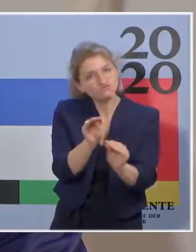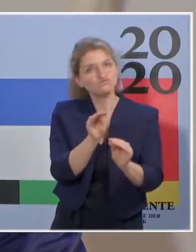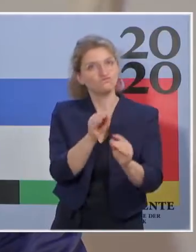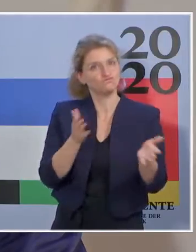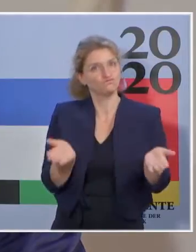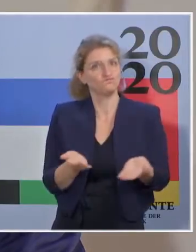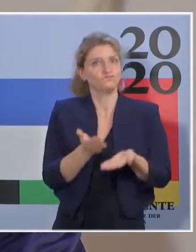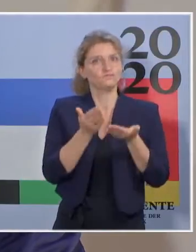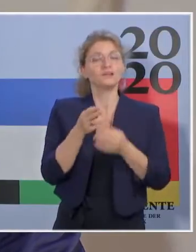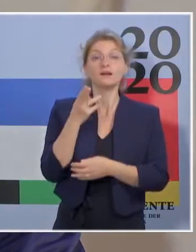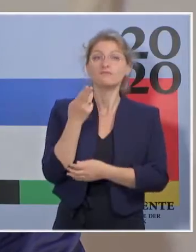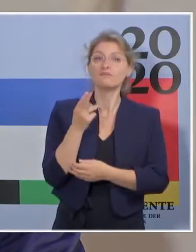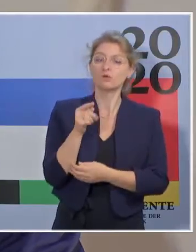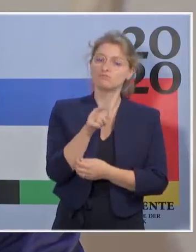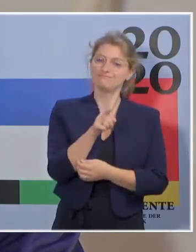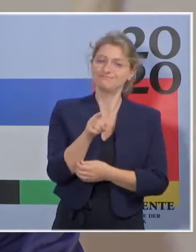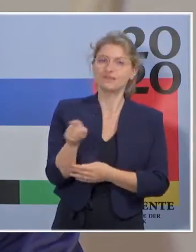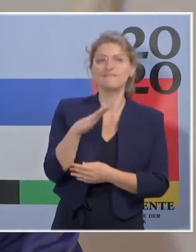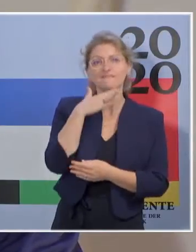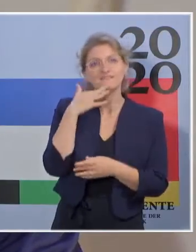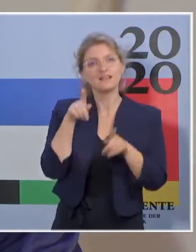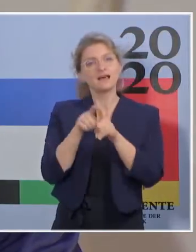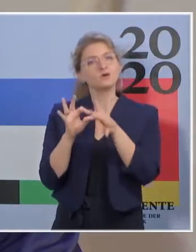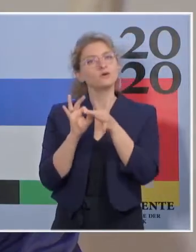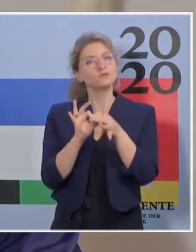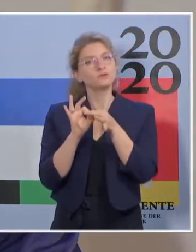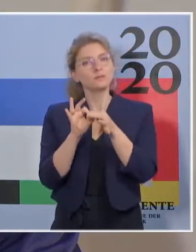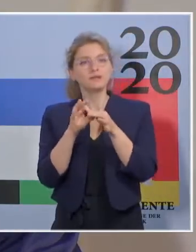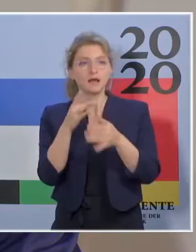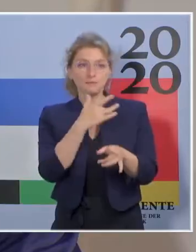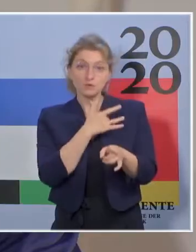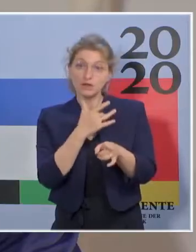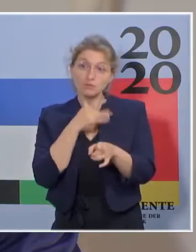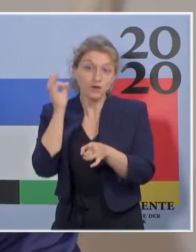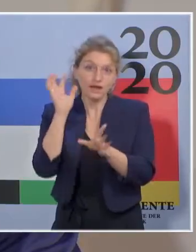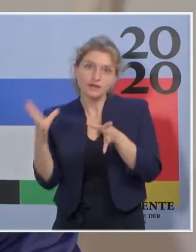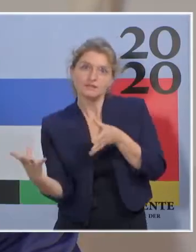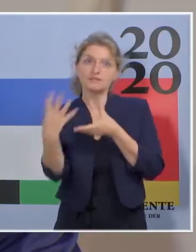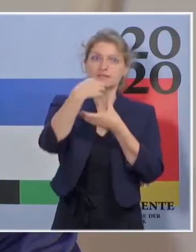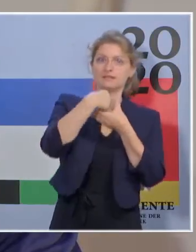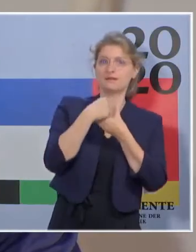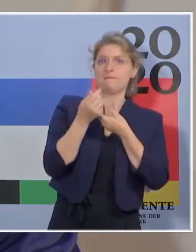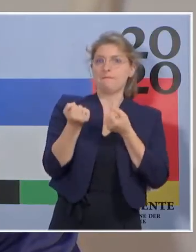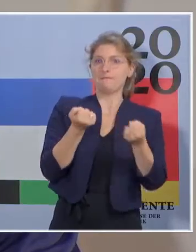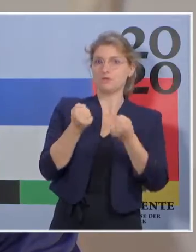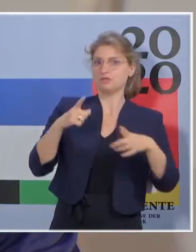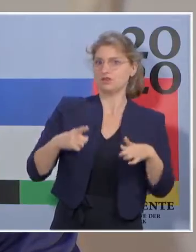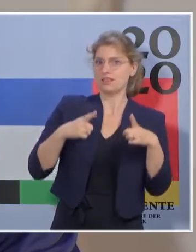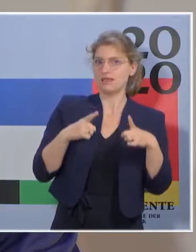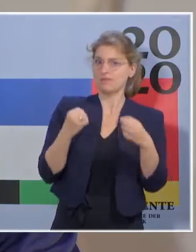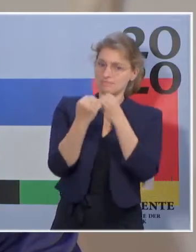weil das sehr mit der Teilhabe, mit der Teilnahme der Bürgerinnen und Bürger am politischen Leben, an der